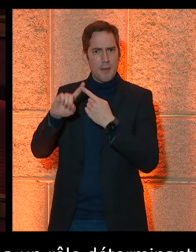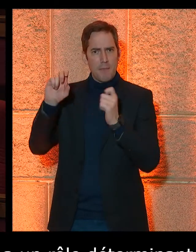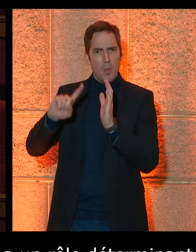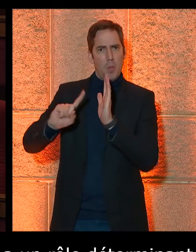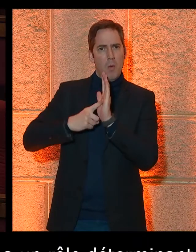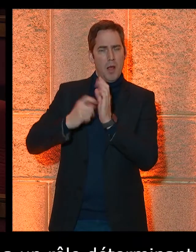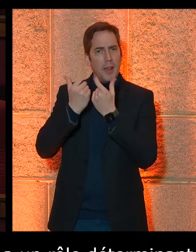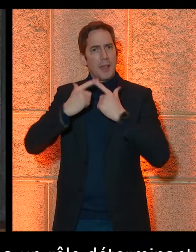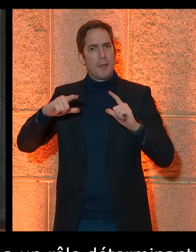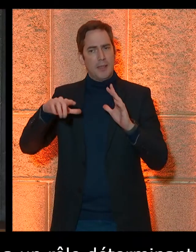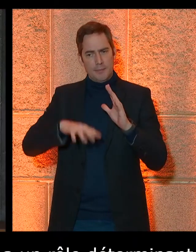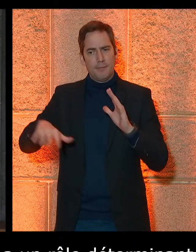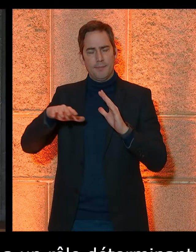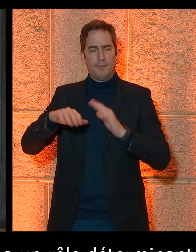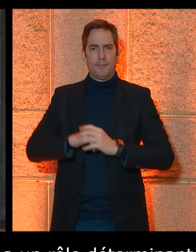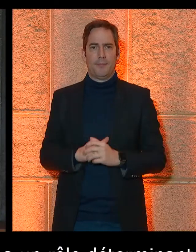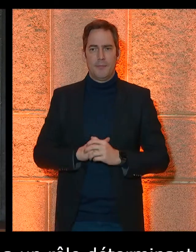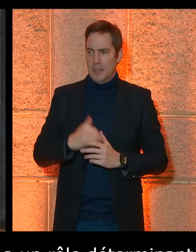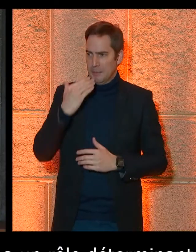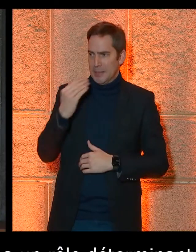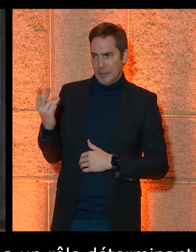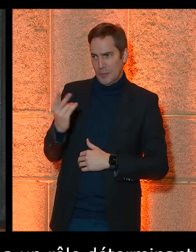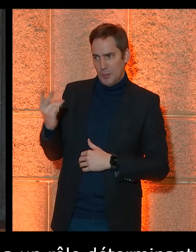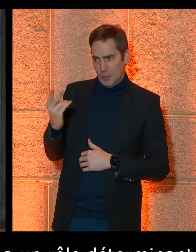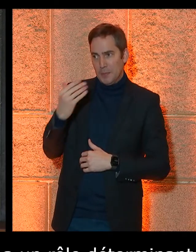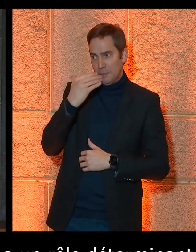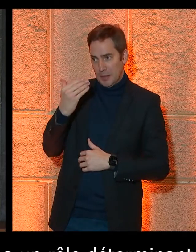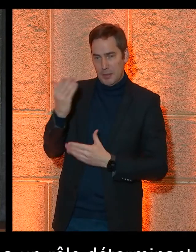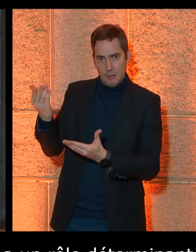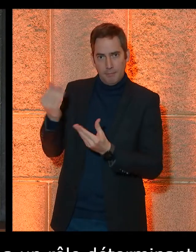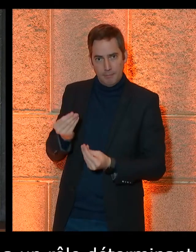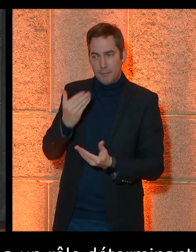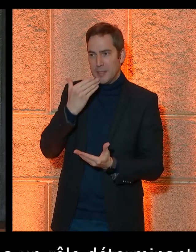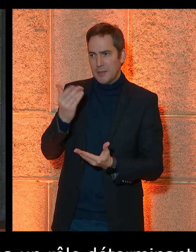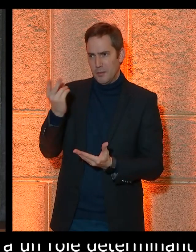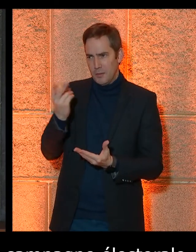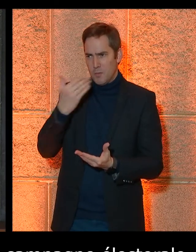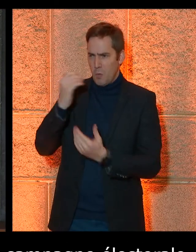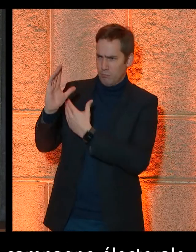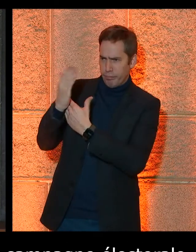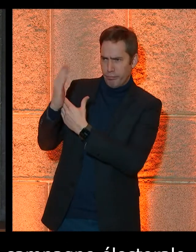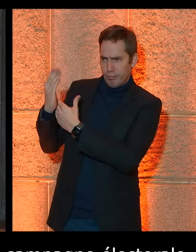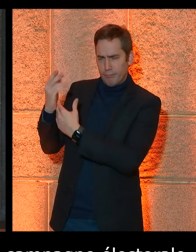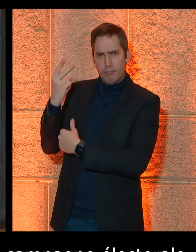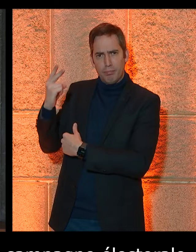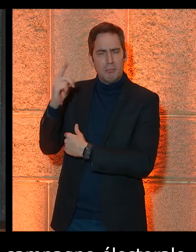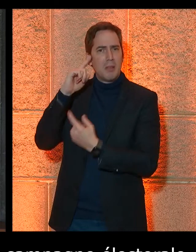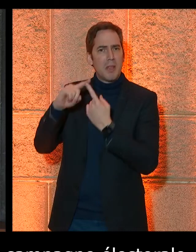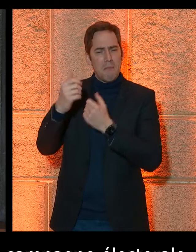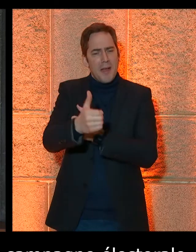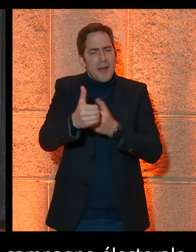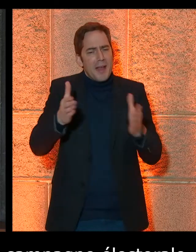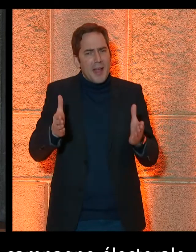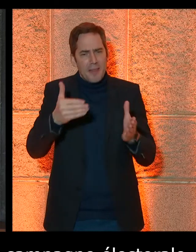et liberté de l'ARCOM. Donc merci à vous deux d'être avec nous et donc de nous exposer un peu le cadre donc,